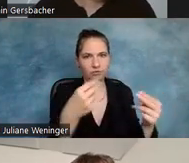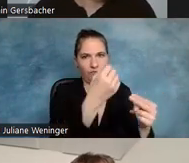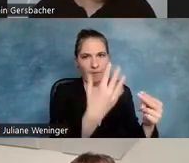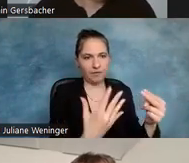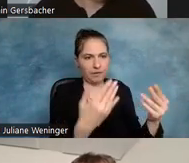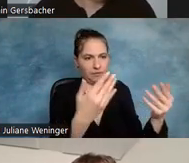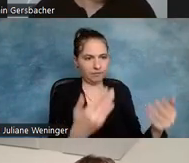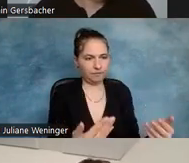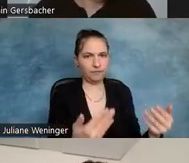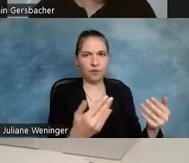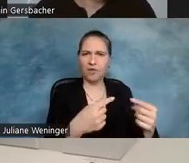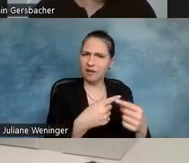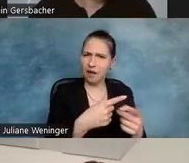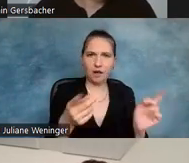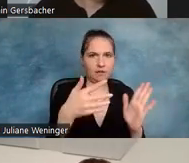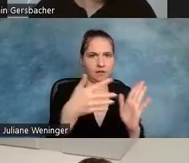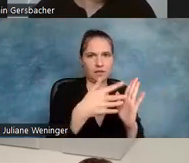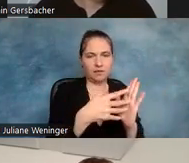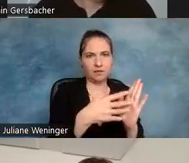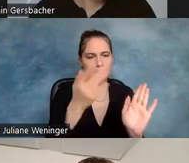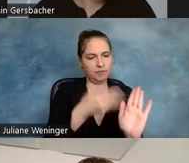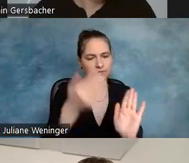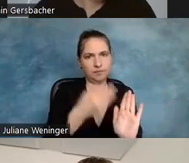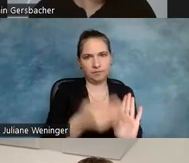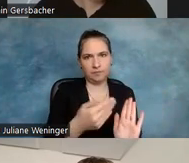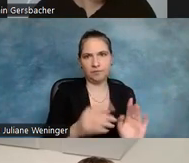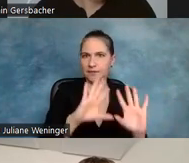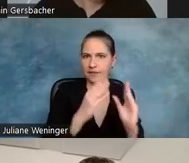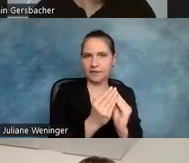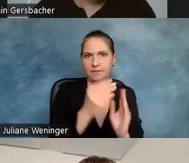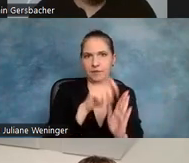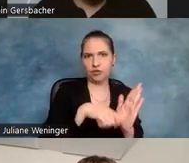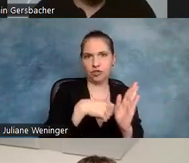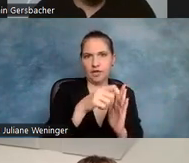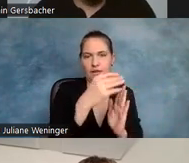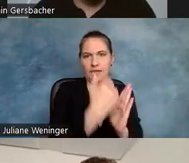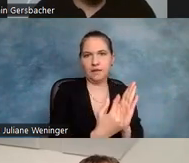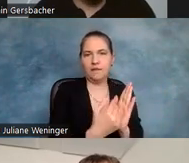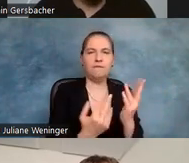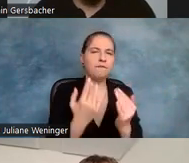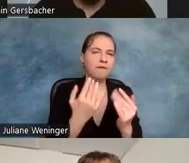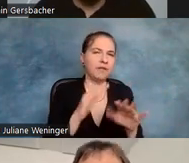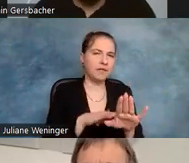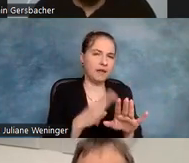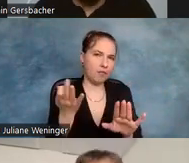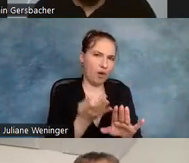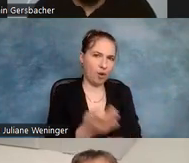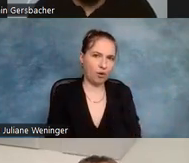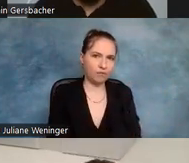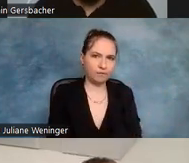alle Tests durchmacht vom Easy Web Check, also die ganze Checkliste, mit wie viel Zeit muss man rechnen?